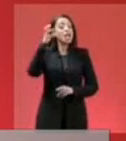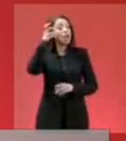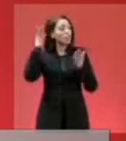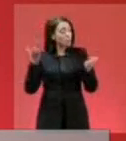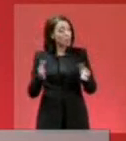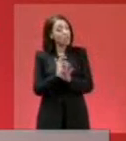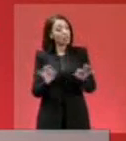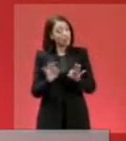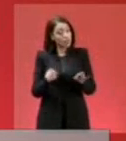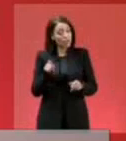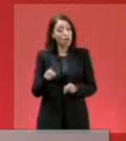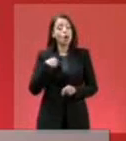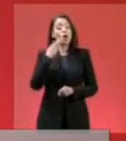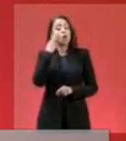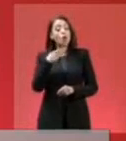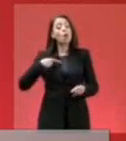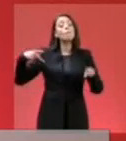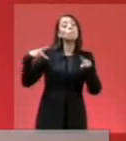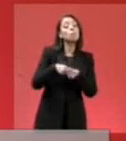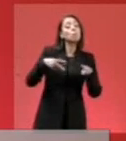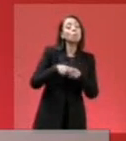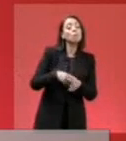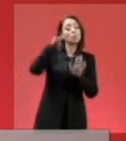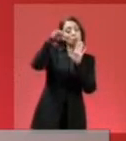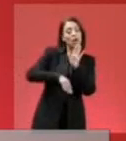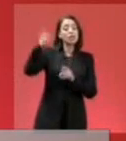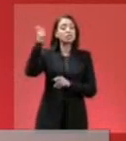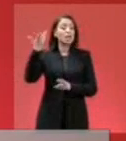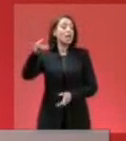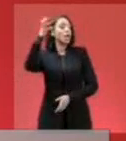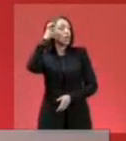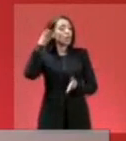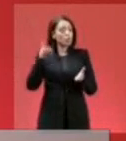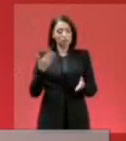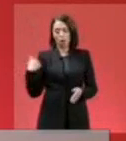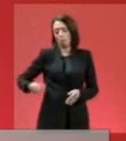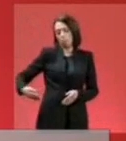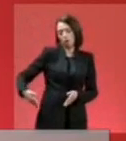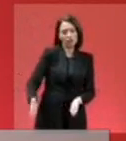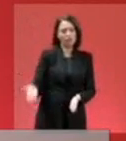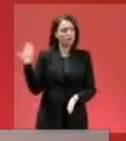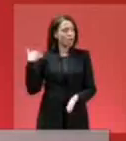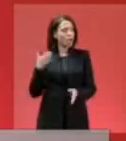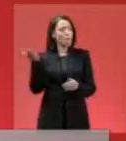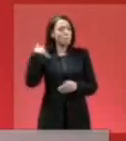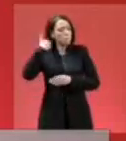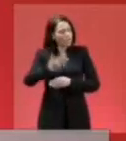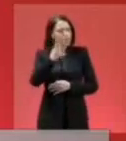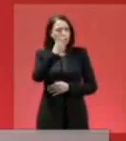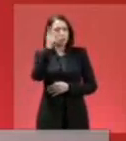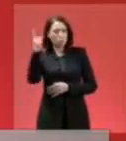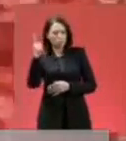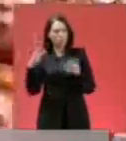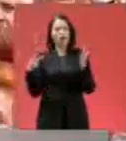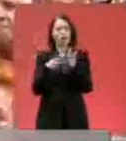τη βεβαιότητα και τις προβλέψεις για την περικοπή των συντάξεων. Να θυμηθεί κανείς και την πρόσφατη βεβαιότητα, μετά την 21η του Αυγούστου